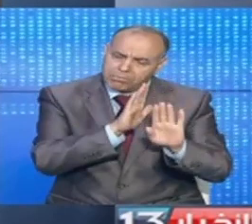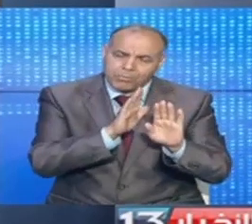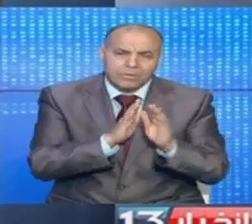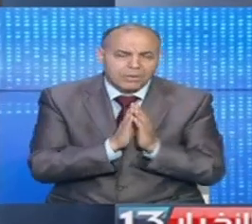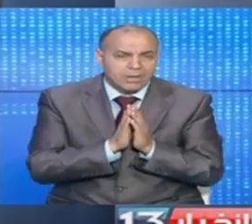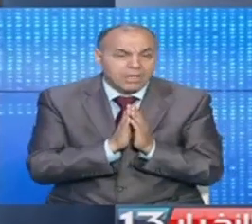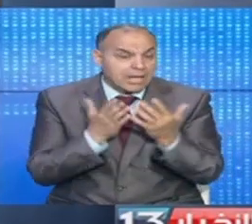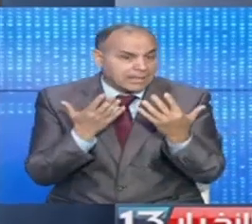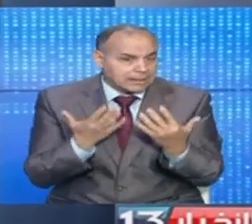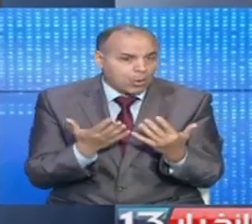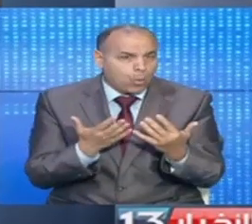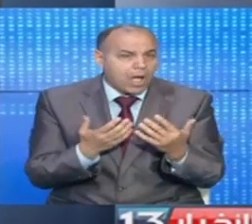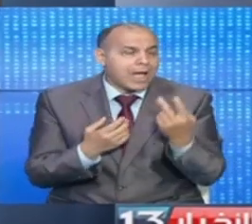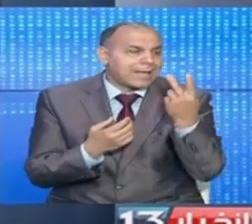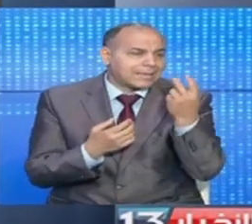عليه